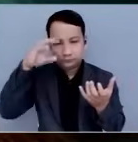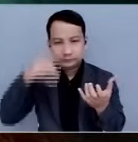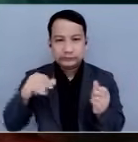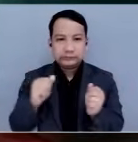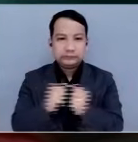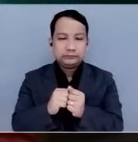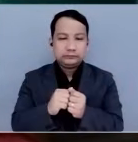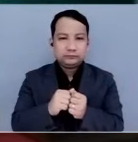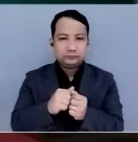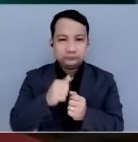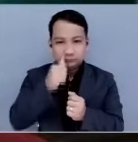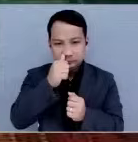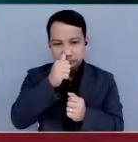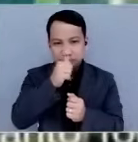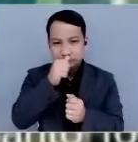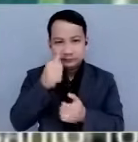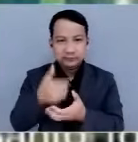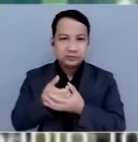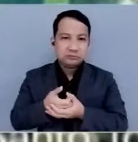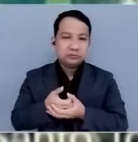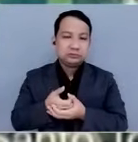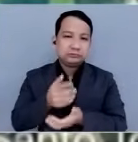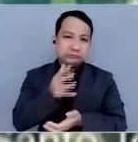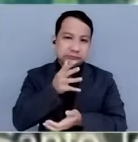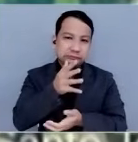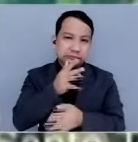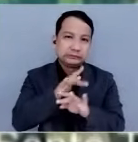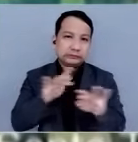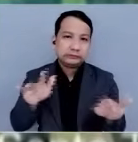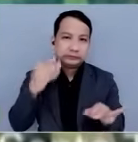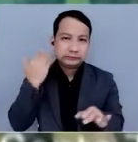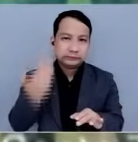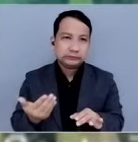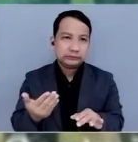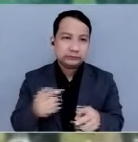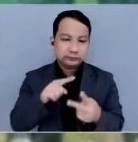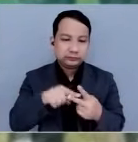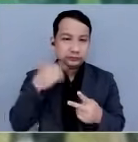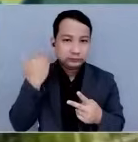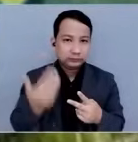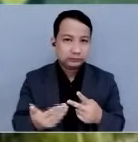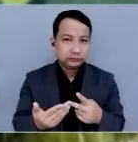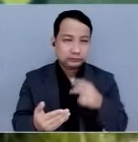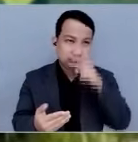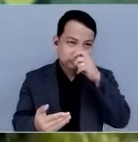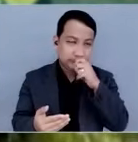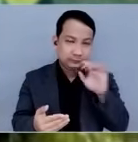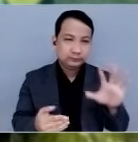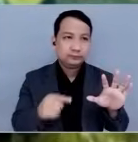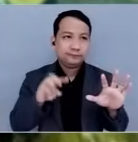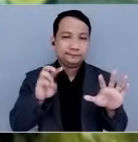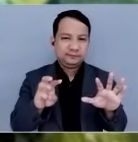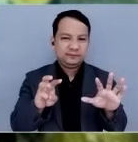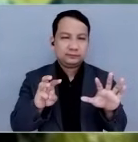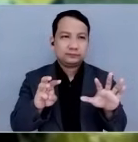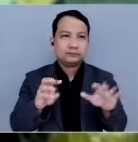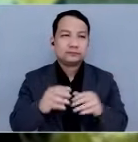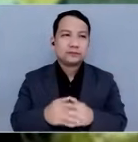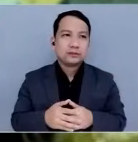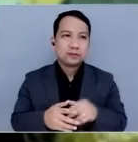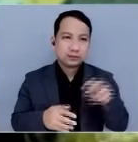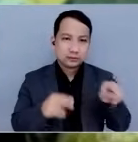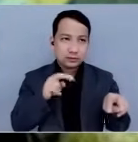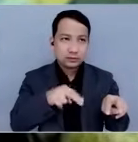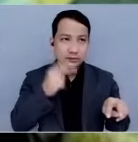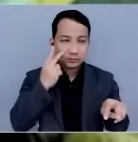yakap ng nanay na ito. Wala ng buhay ang dalawa niyang anak na sa edad 5 at 6 na taong gulang nang matagpuan kahapon ng